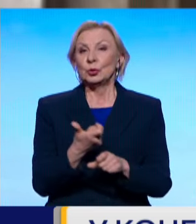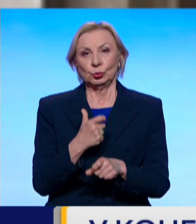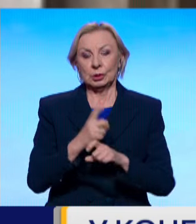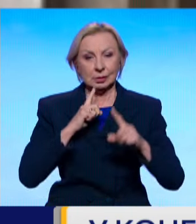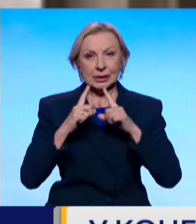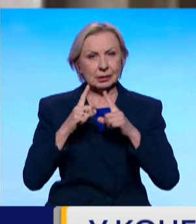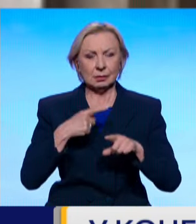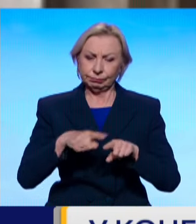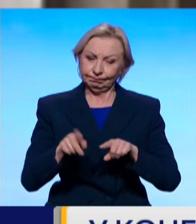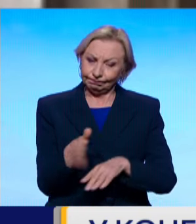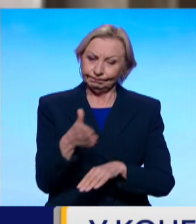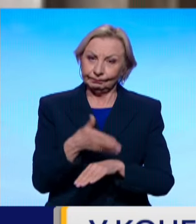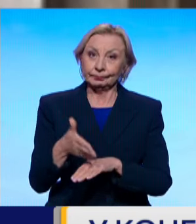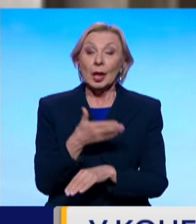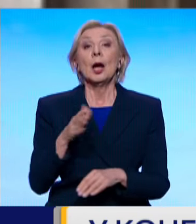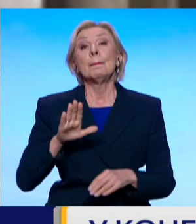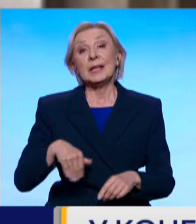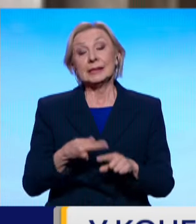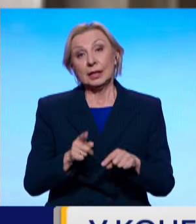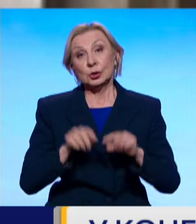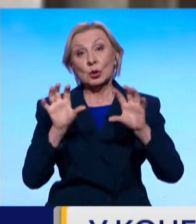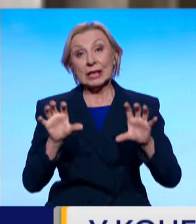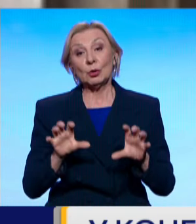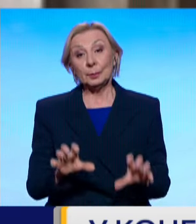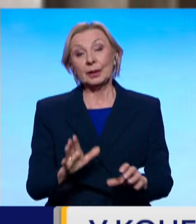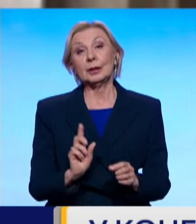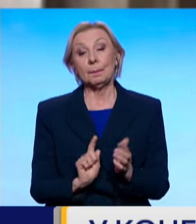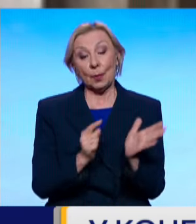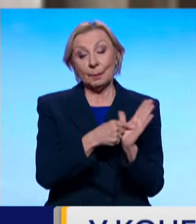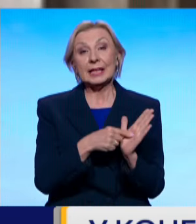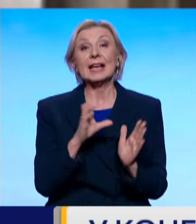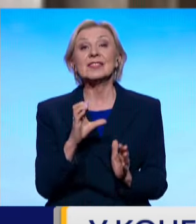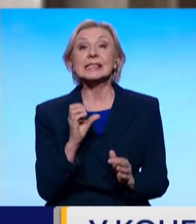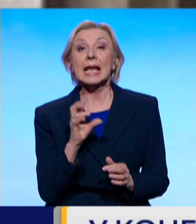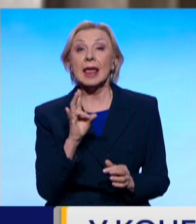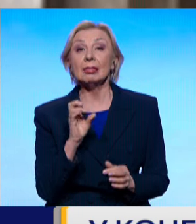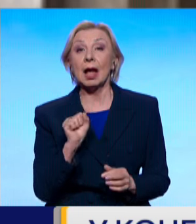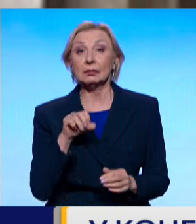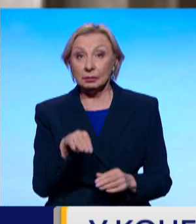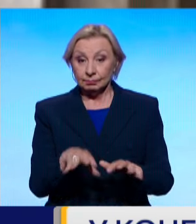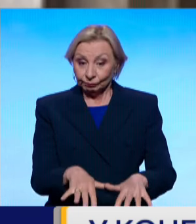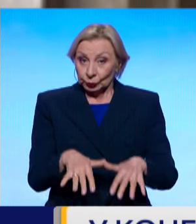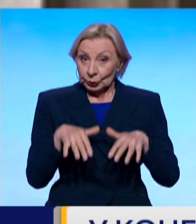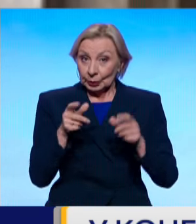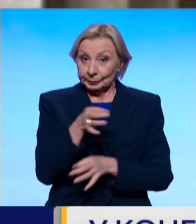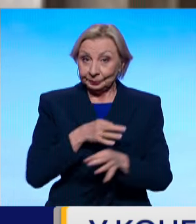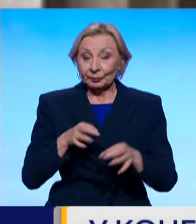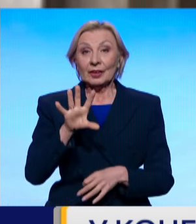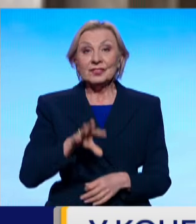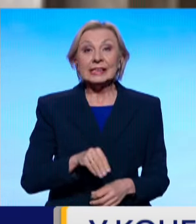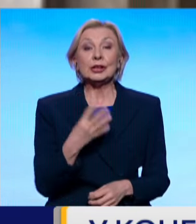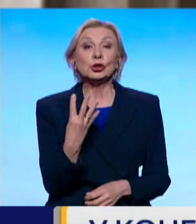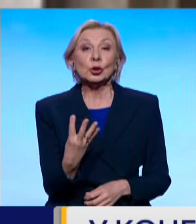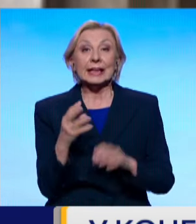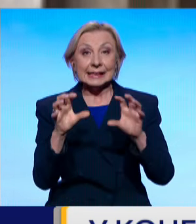динамічно. Після чого цей законопроект піде до Сенату, він це буде проходити, скажімо, це таке пакетне голосування. Всі чотири